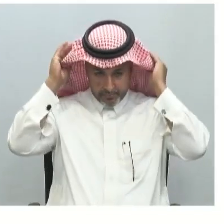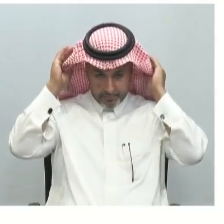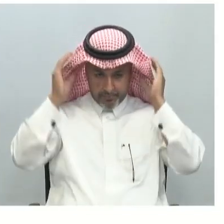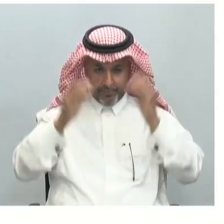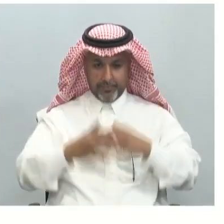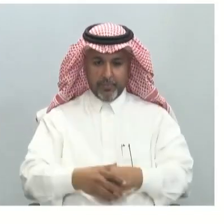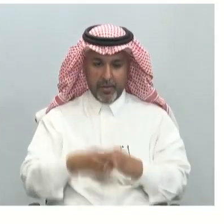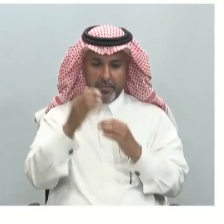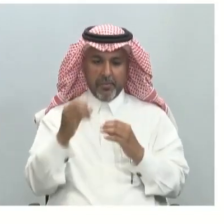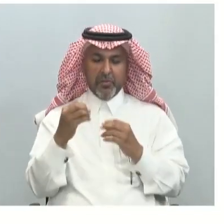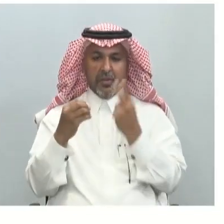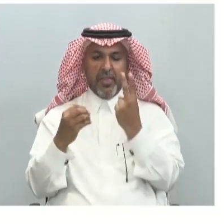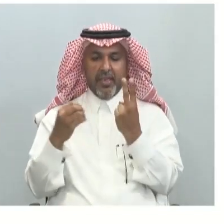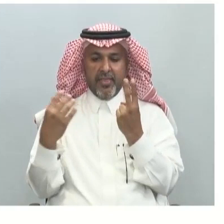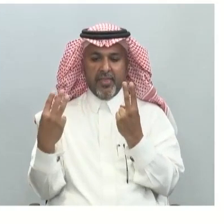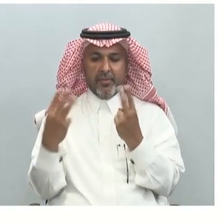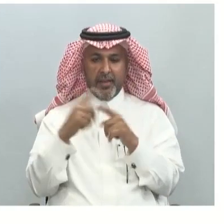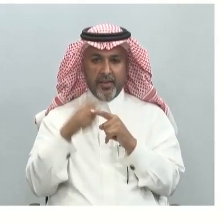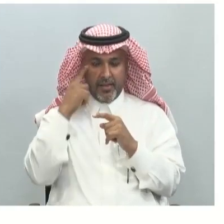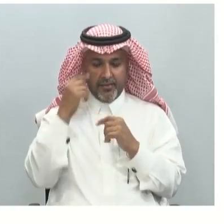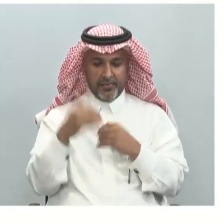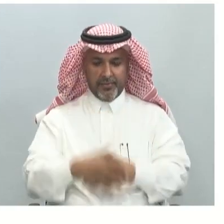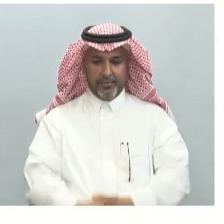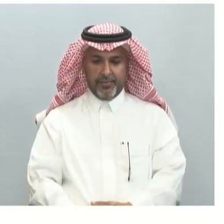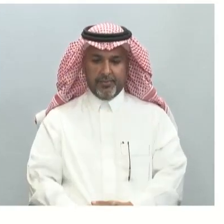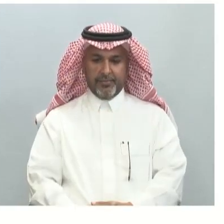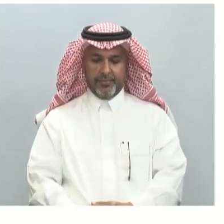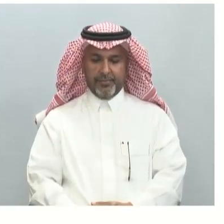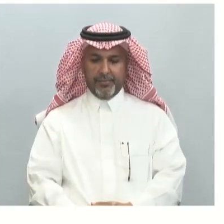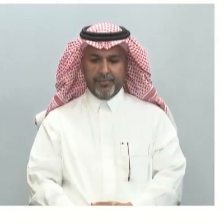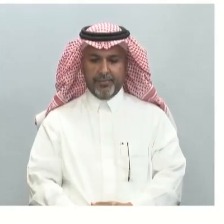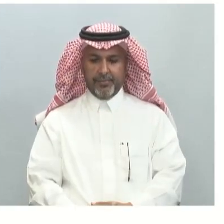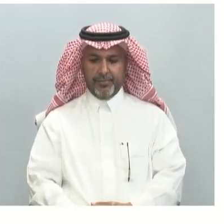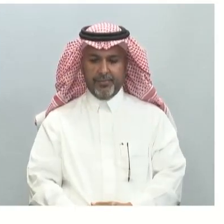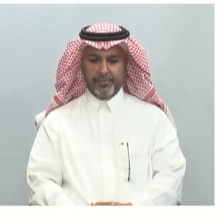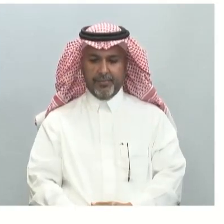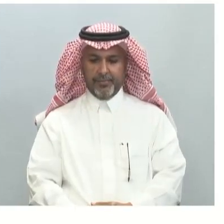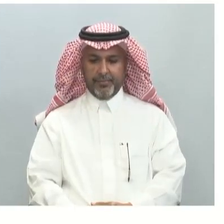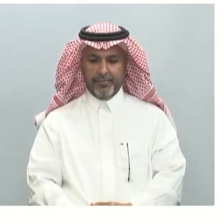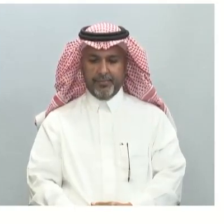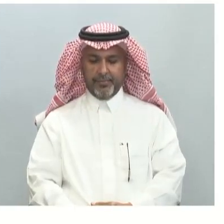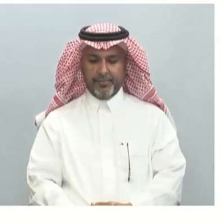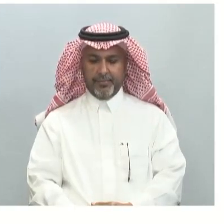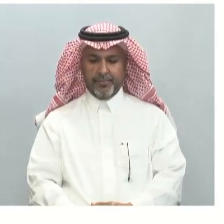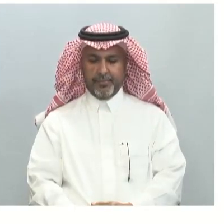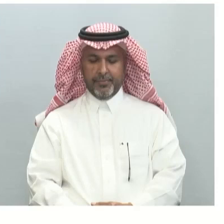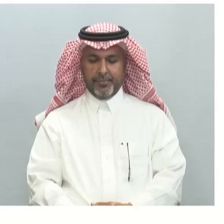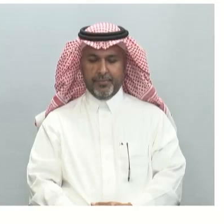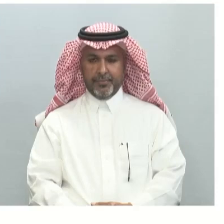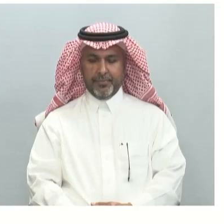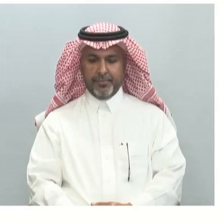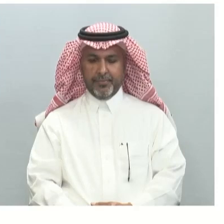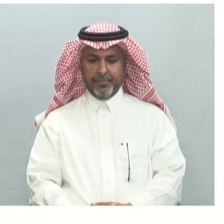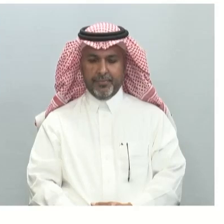تنضرب فيه الثلاثه راح يطلع الناتج اثنين اي بي ام زائد سته